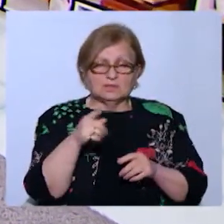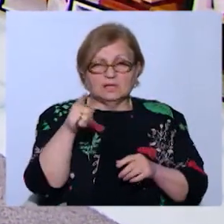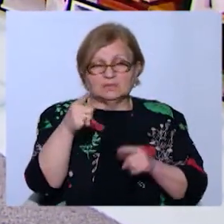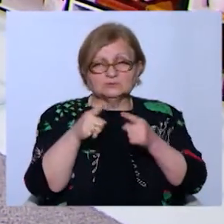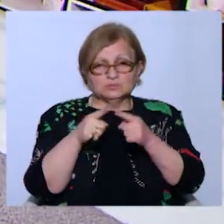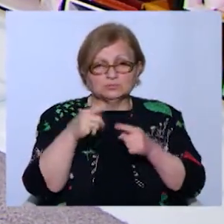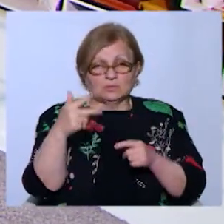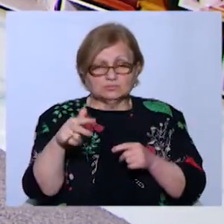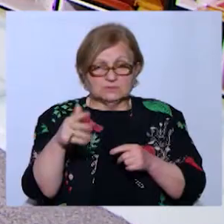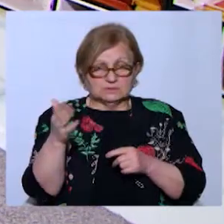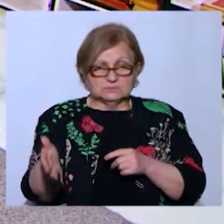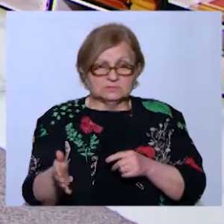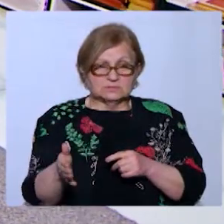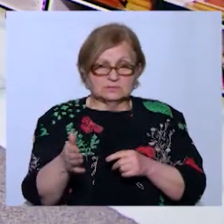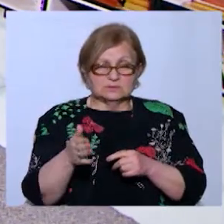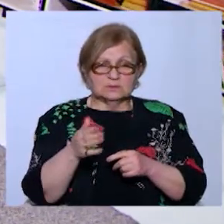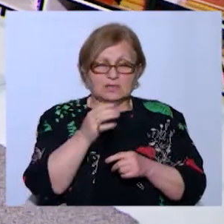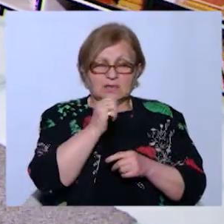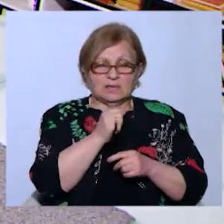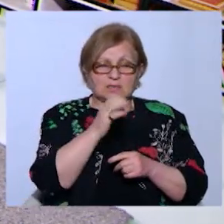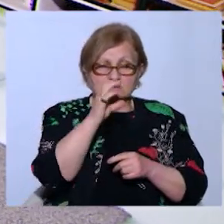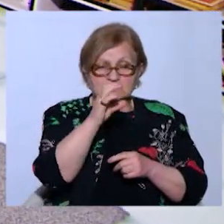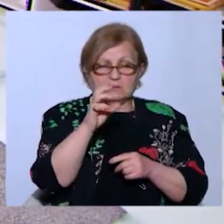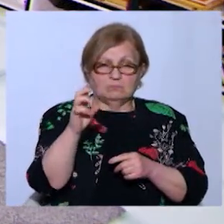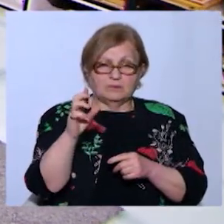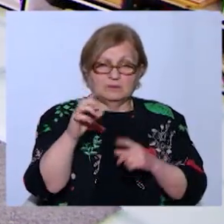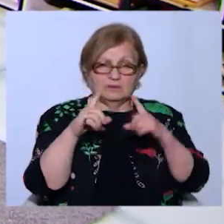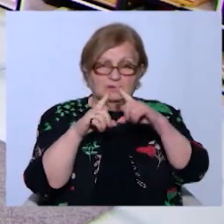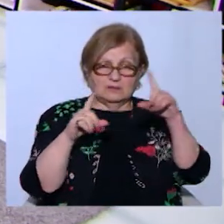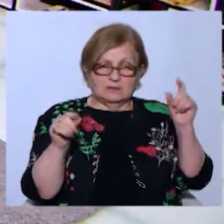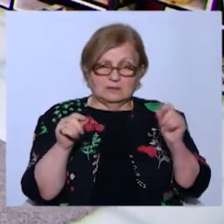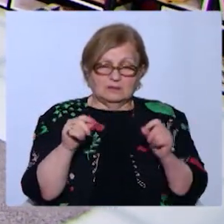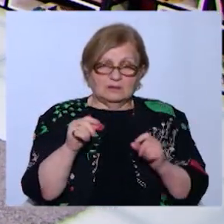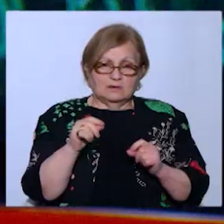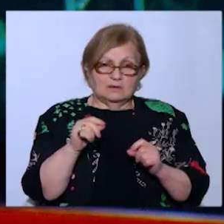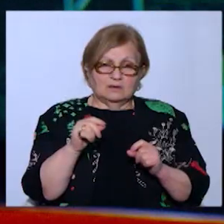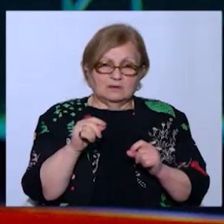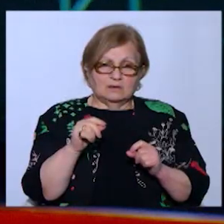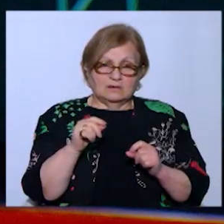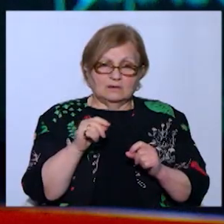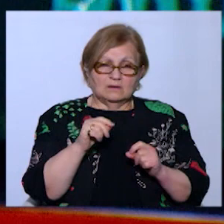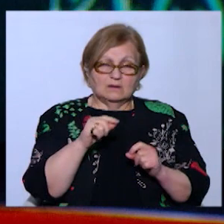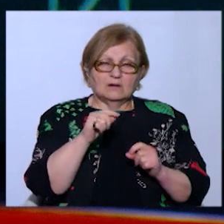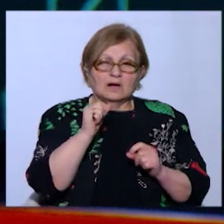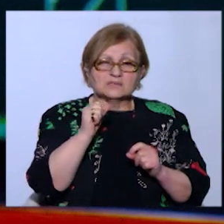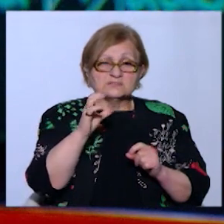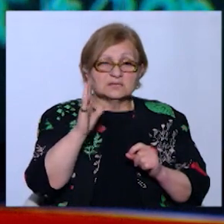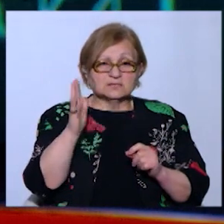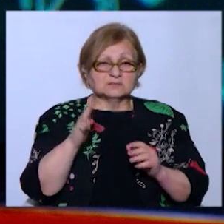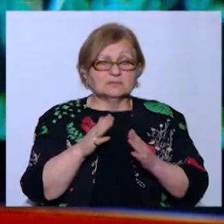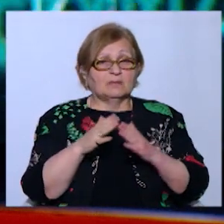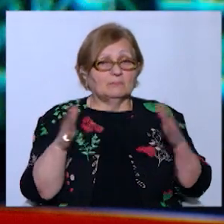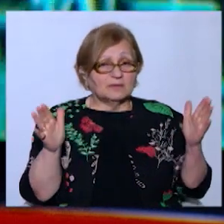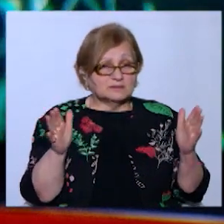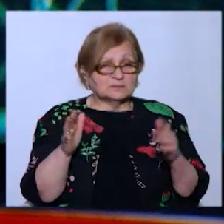გრადუსი, ხო? ანუ AC-B სამკუთხედში, აი ეს თუ არის A-ce იქნება ორჯერ მეტი, ეს თუ